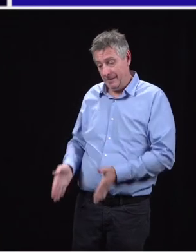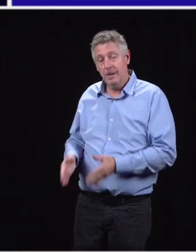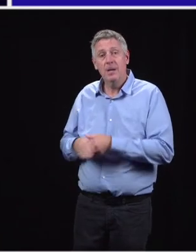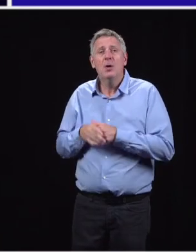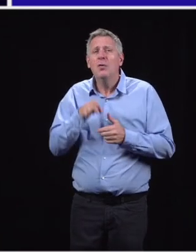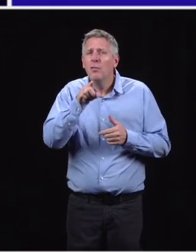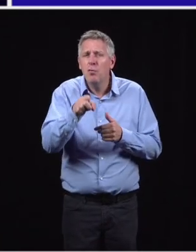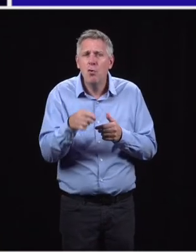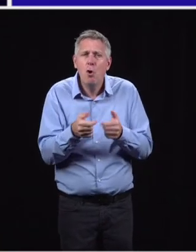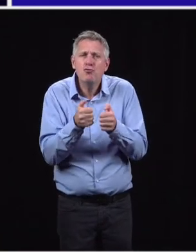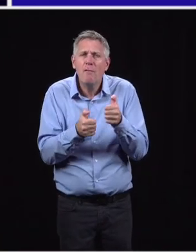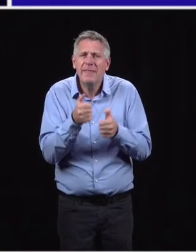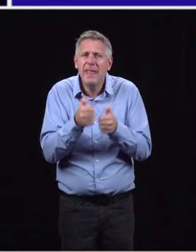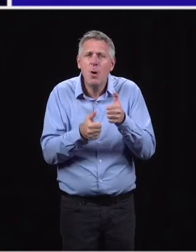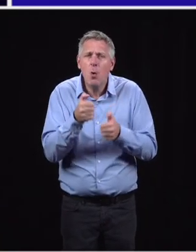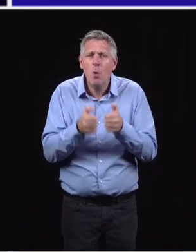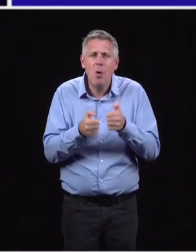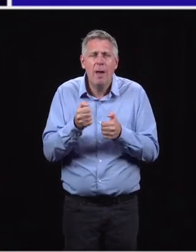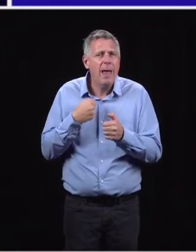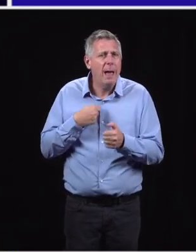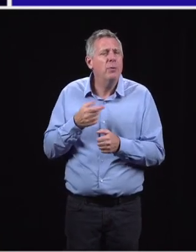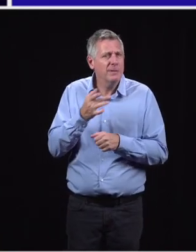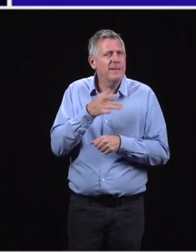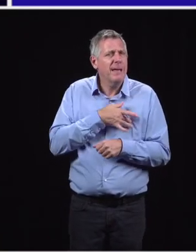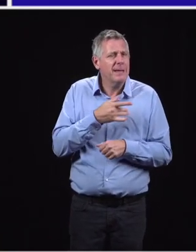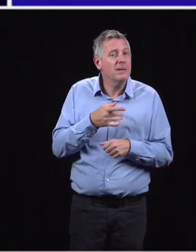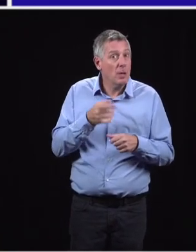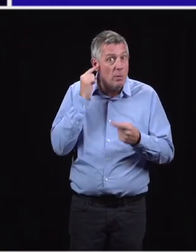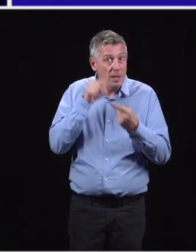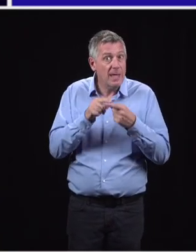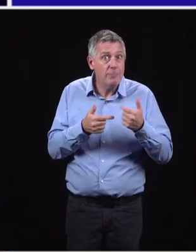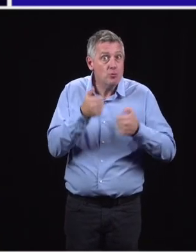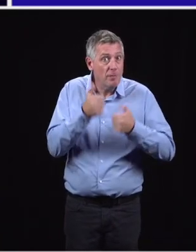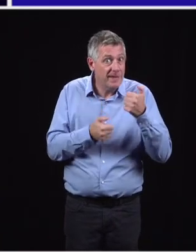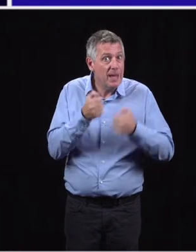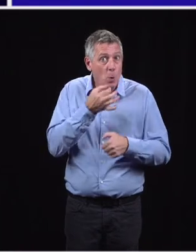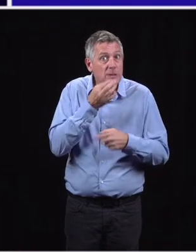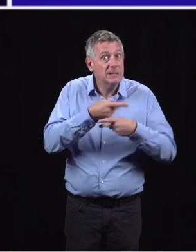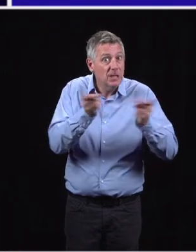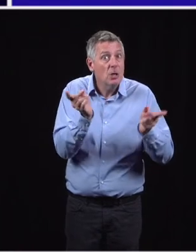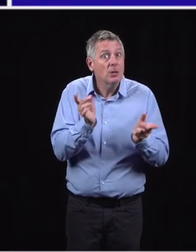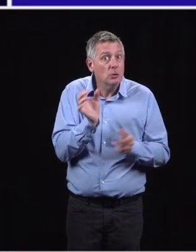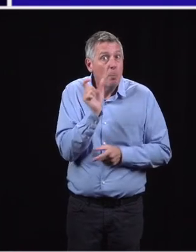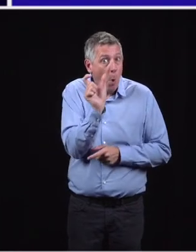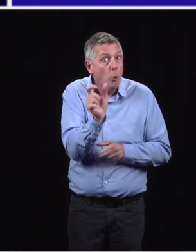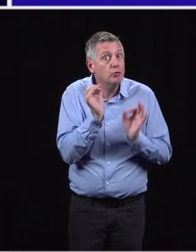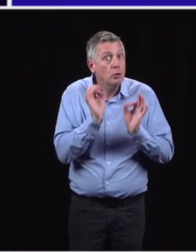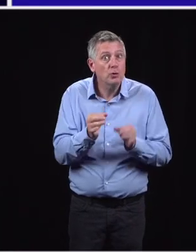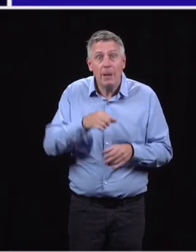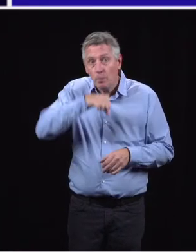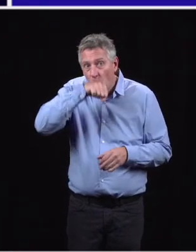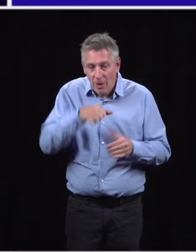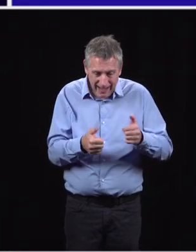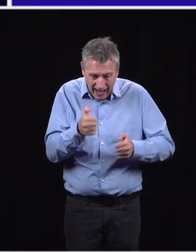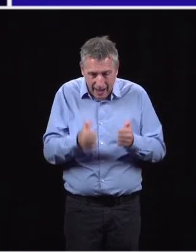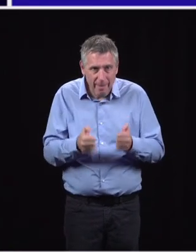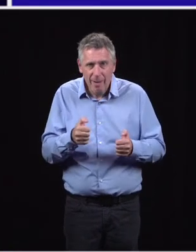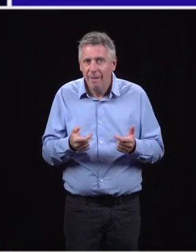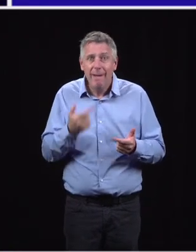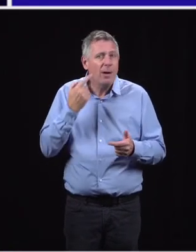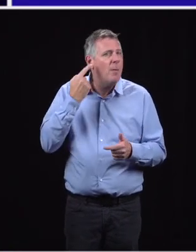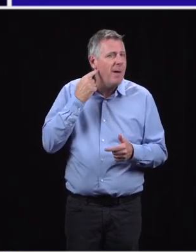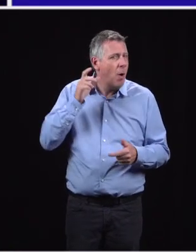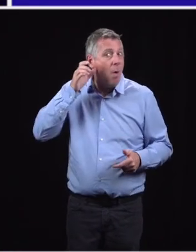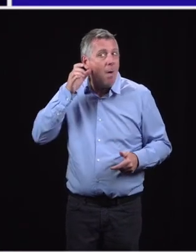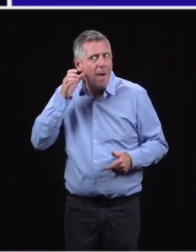vidéo vous faire dresser l'oreille oui oui j'ai bien dit jeux vidéo si vous êtes fan de gaming tendez bien